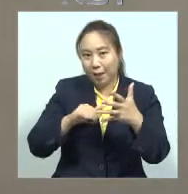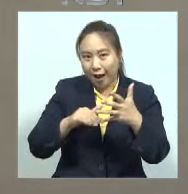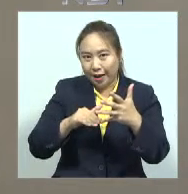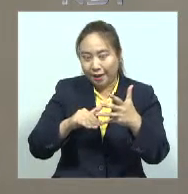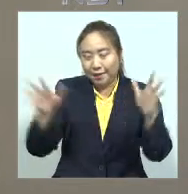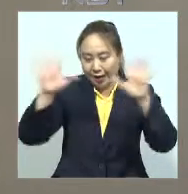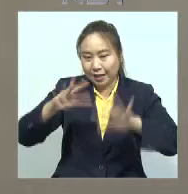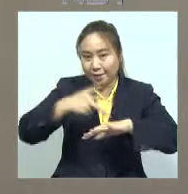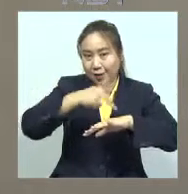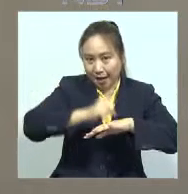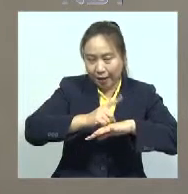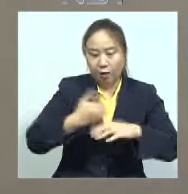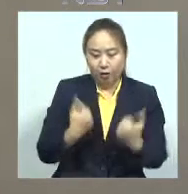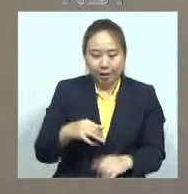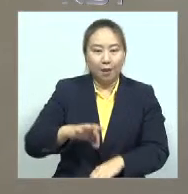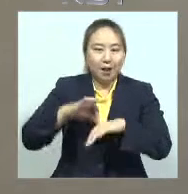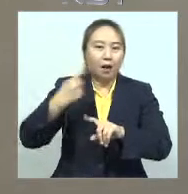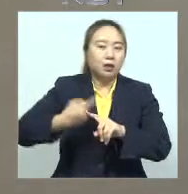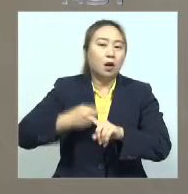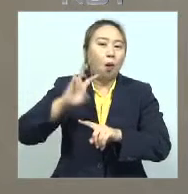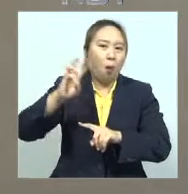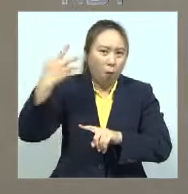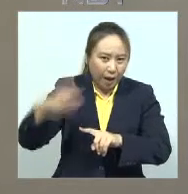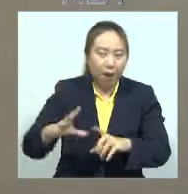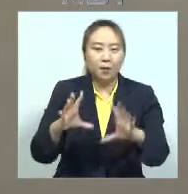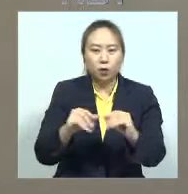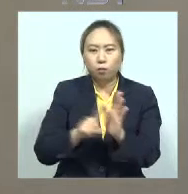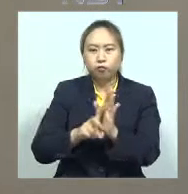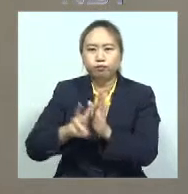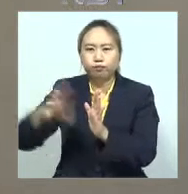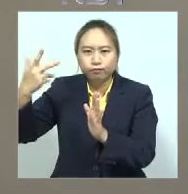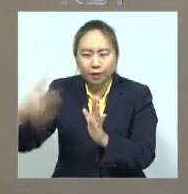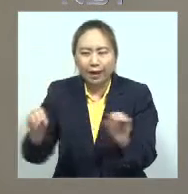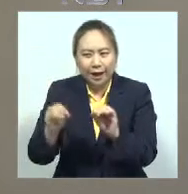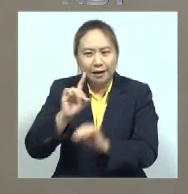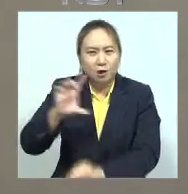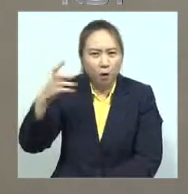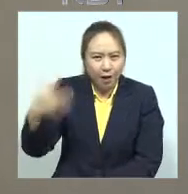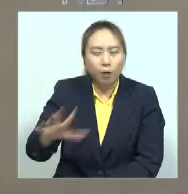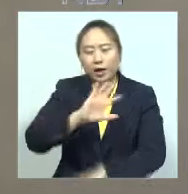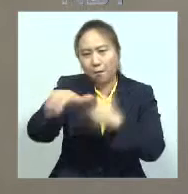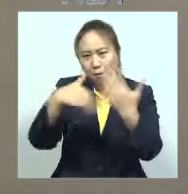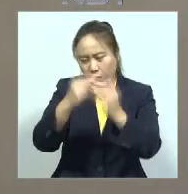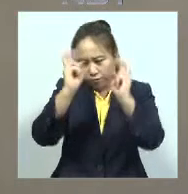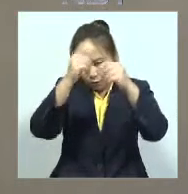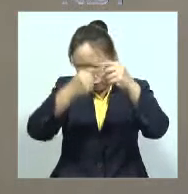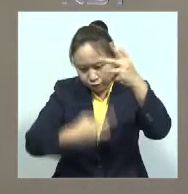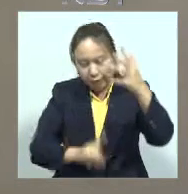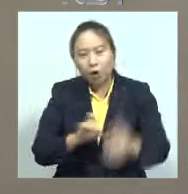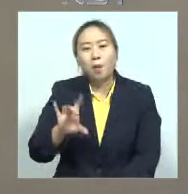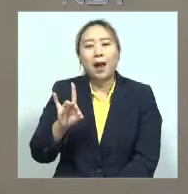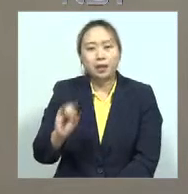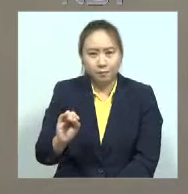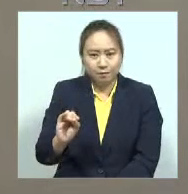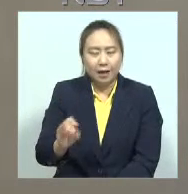ธานอาเซียนเราก็เป็น6เดือนแล้วนะมีการประชุมมาหลาย10การประชุมแล้วจะ100แล้วบ้างทั้งหมดมี180การประชุมทั้งปี